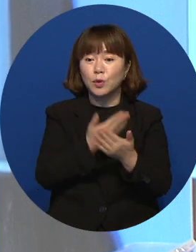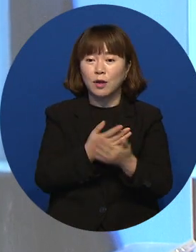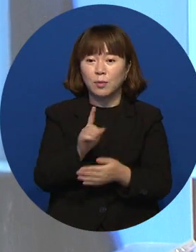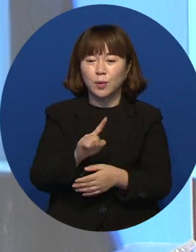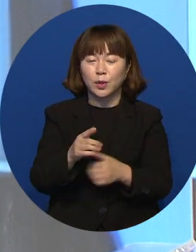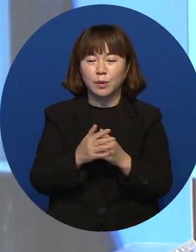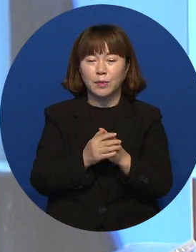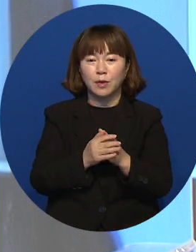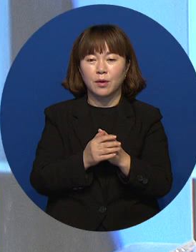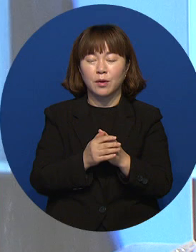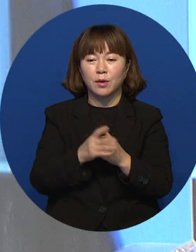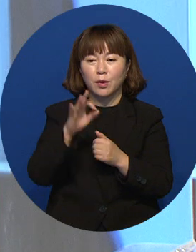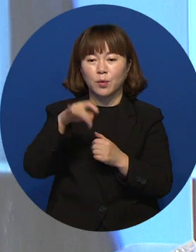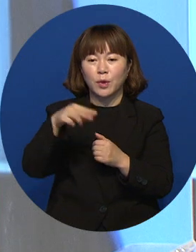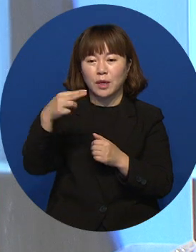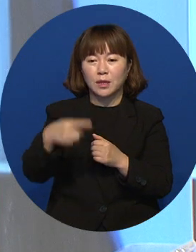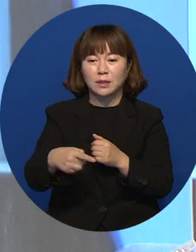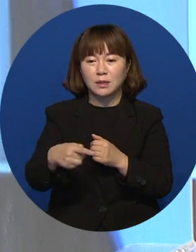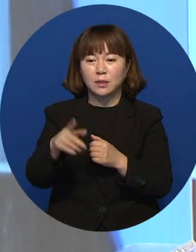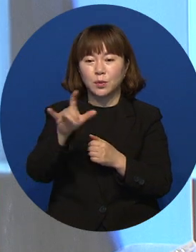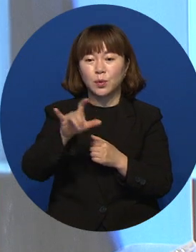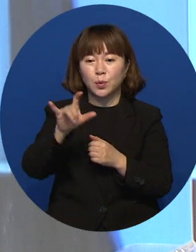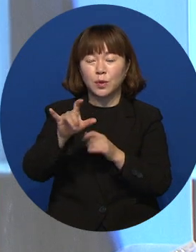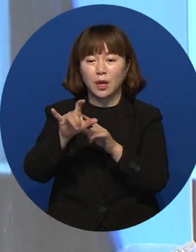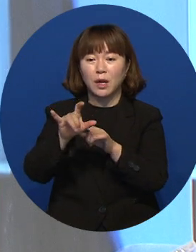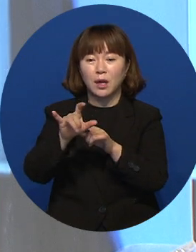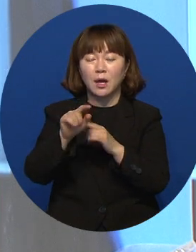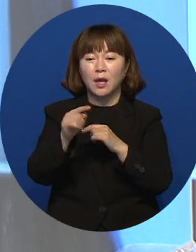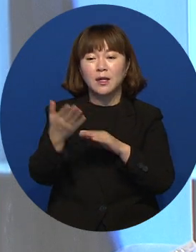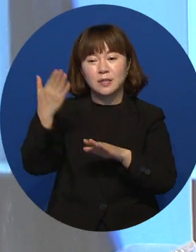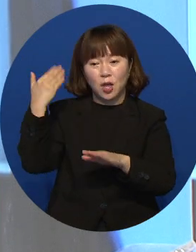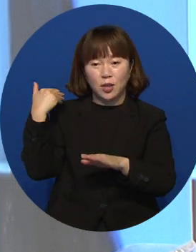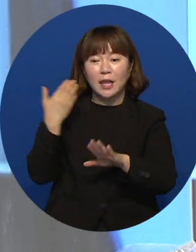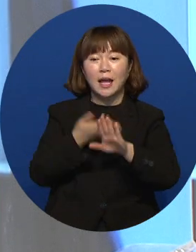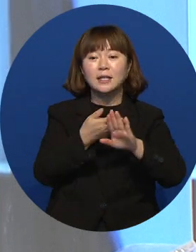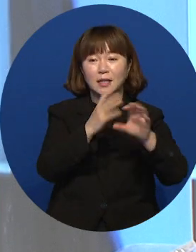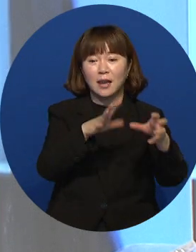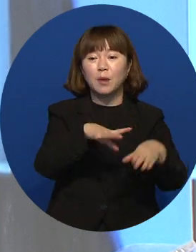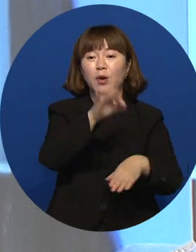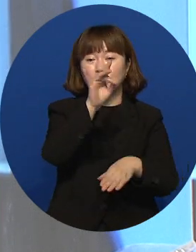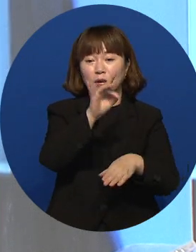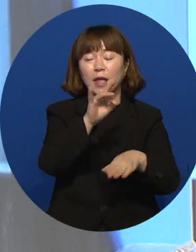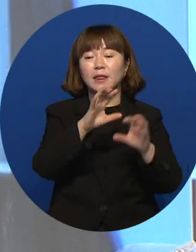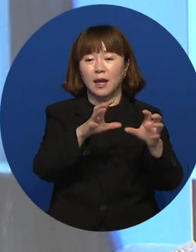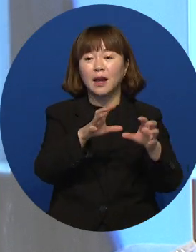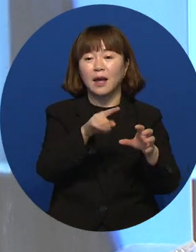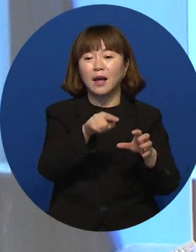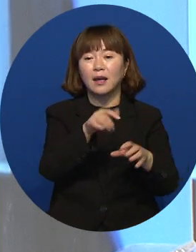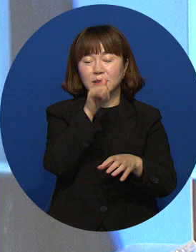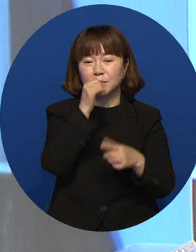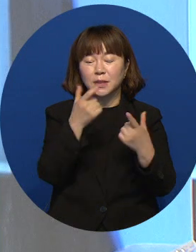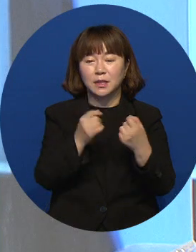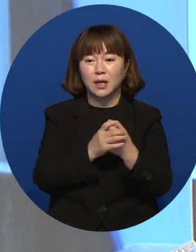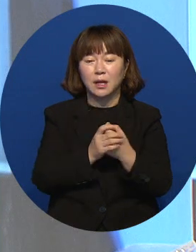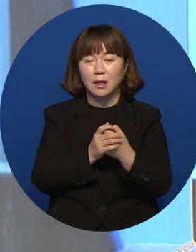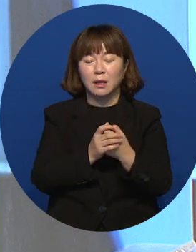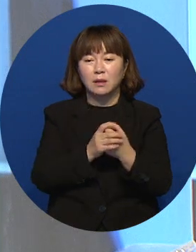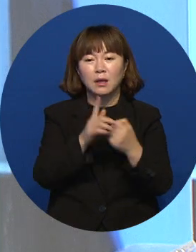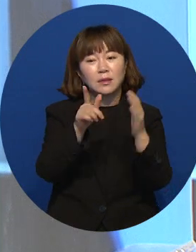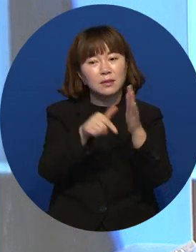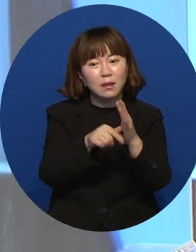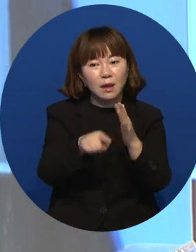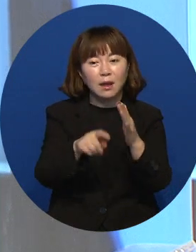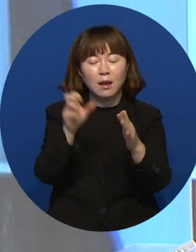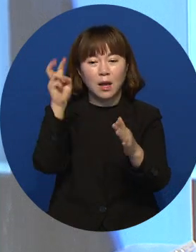위드 코너를 한 국가가 먼저 있습니다 이 하는 걸까 있었지만 아 그 동안의 보면 갑자기 확진 자가 많이 늘어나는 현상 도